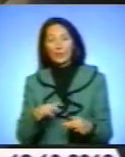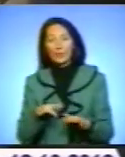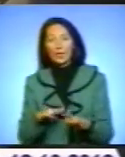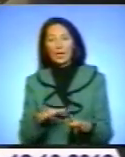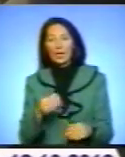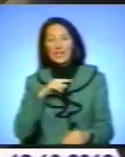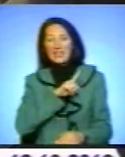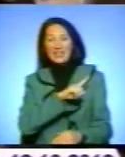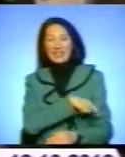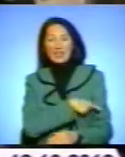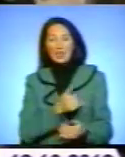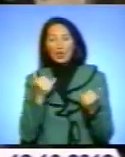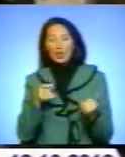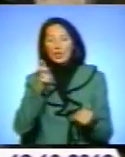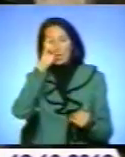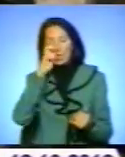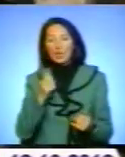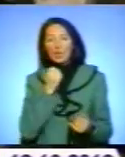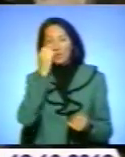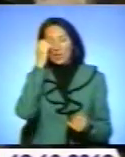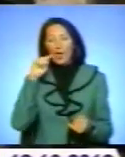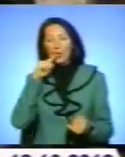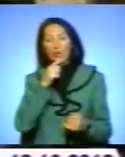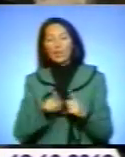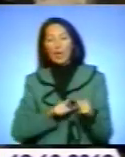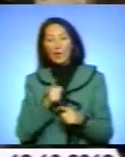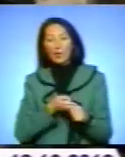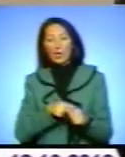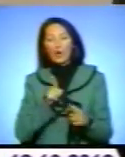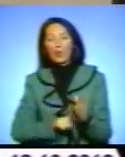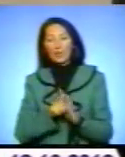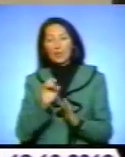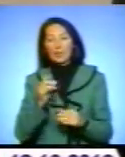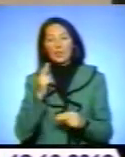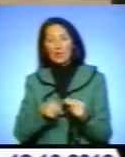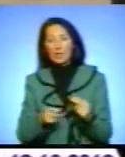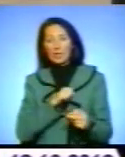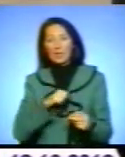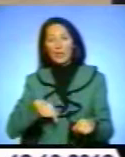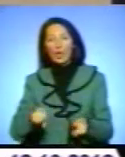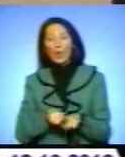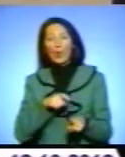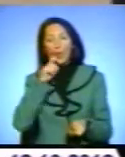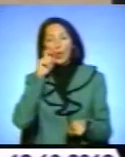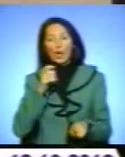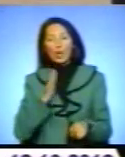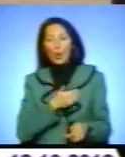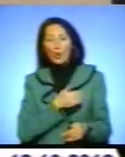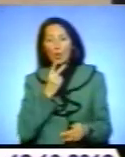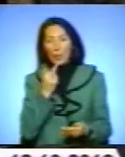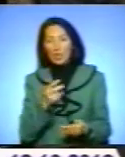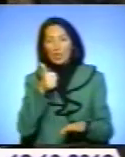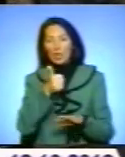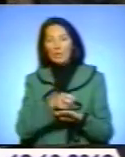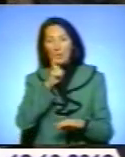країна завдяки економічним реформам, які не лише успішно розпочались, а й завершились. Саме таку Україну хоче бачити глава держави щонайменше